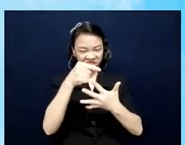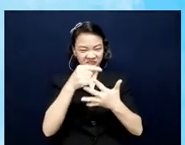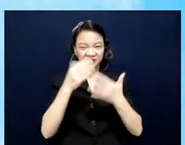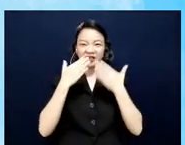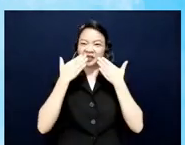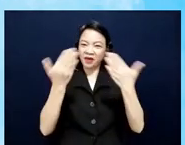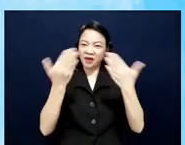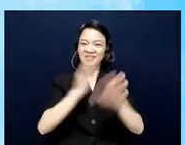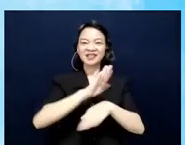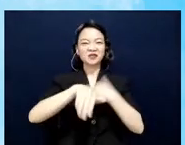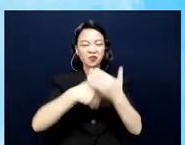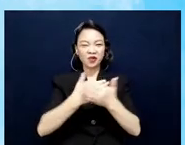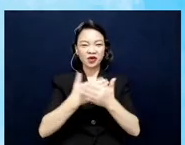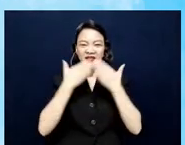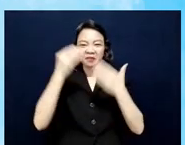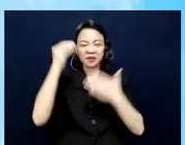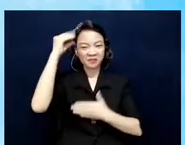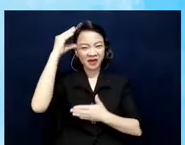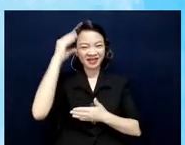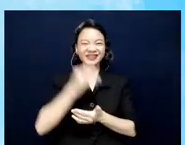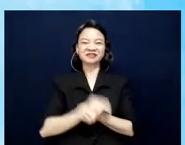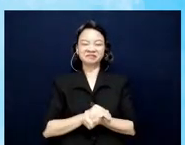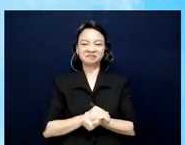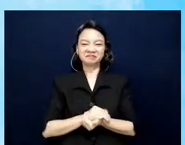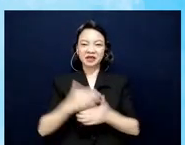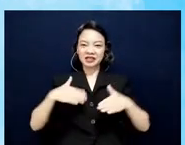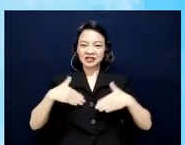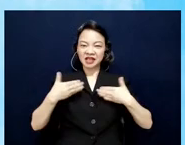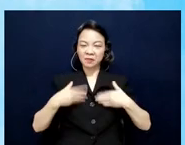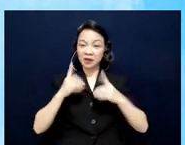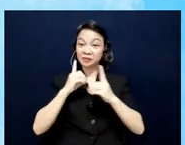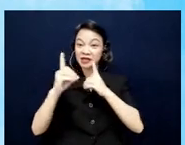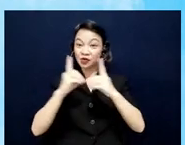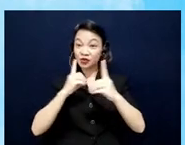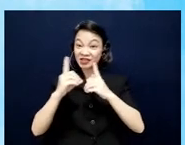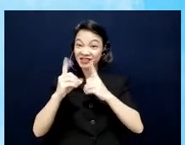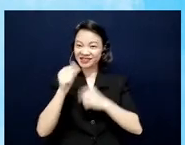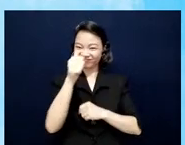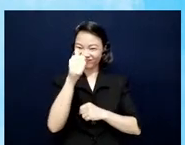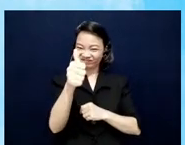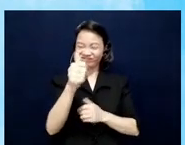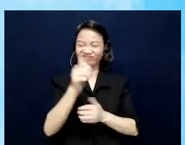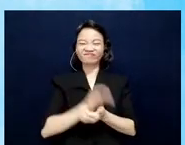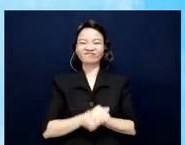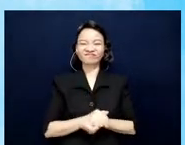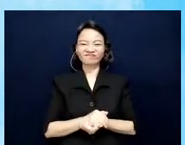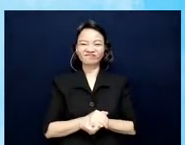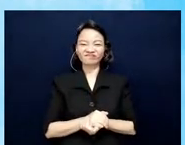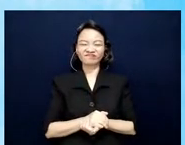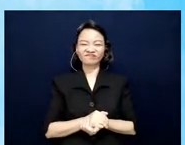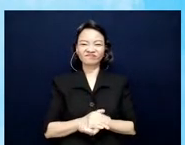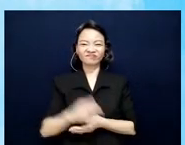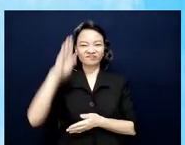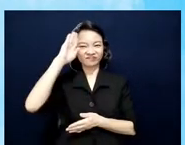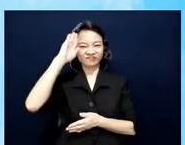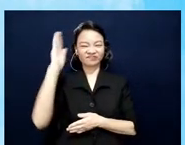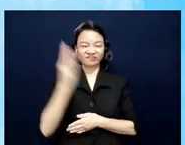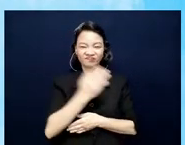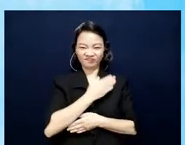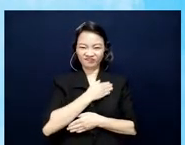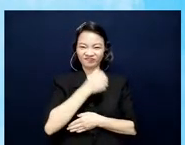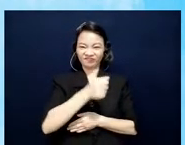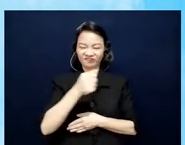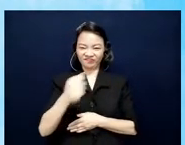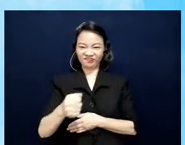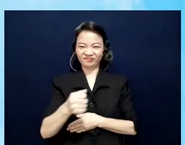semuanya, selamat pagi lagi dan selamat berdiskusi. Salam, wassalamualaikum warahmatullahi wabarakatuh. Waalaikumsalam